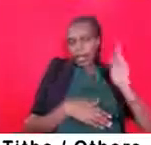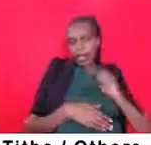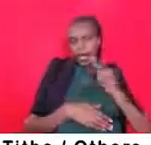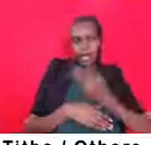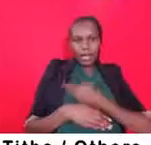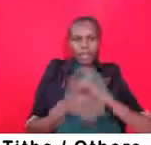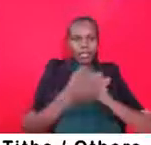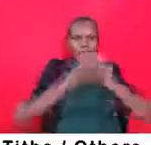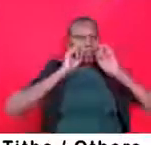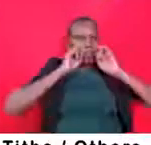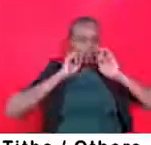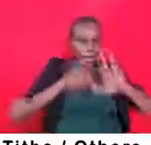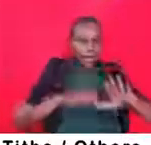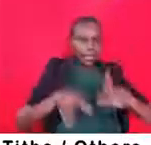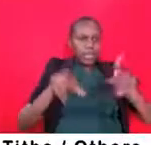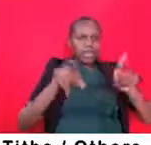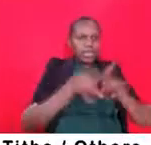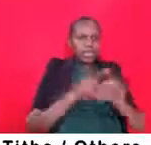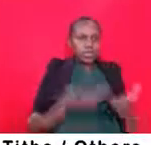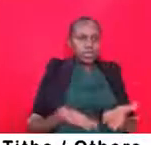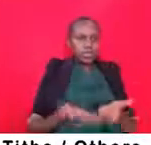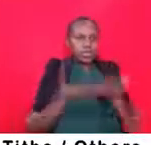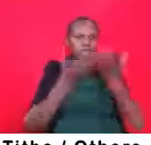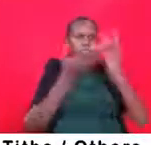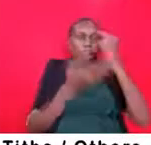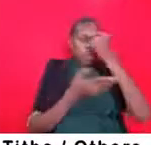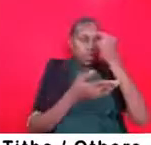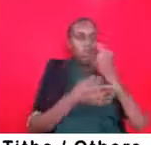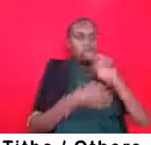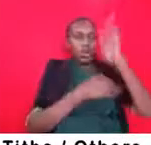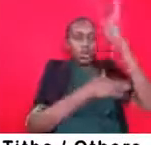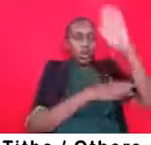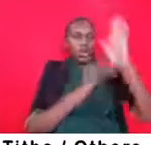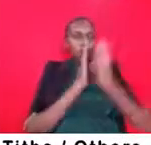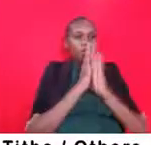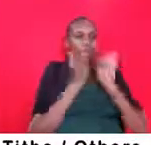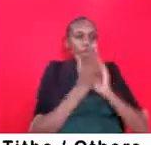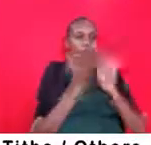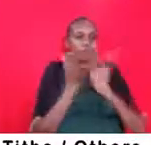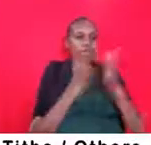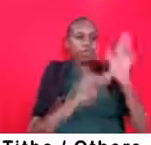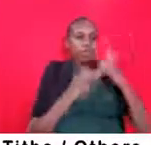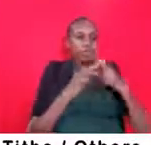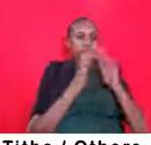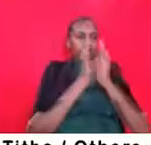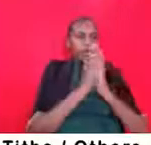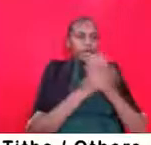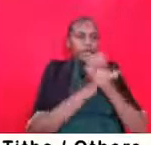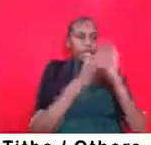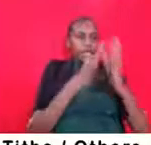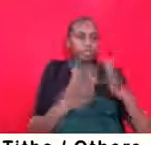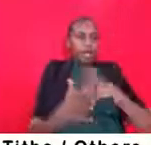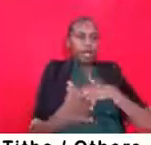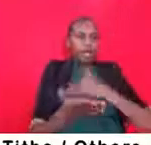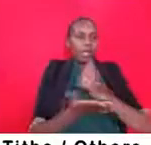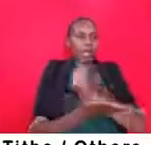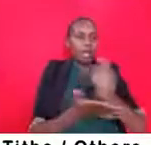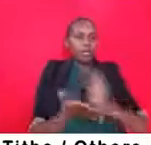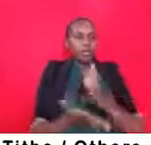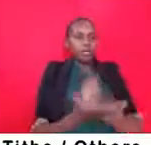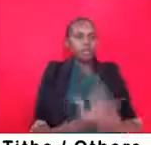waweze kubarikiwa na kuinuliwa kwa sababu wewe ni Mungu. Tuomba haya katika jina la Yesu Kristo na Mwokozi wetu. Amina.